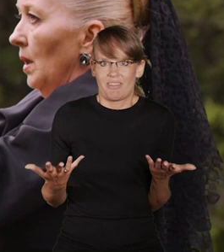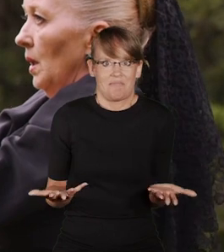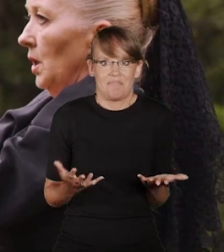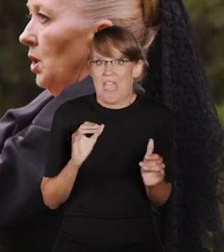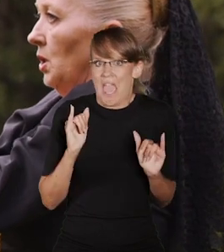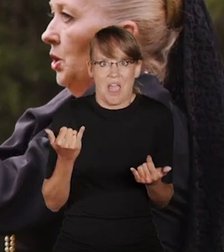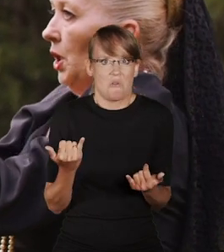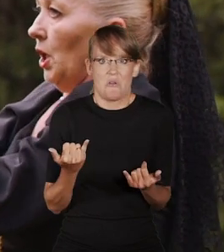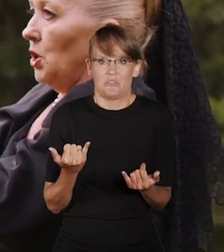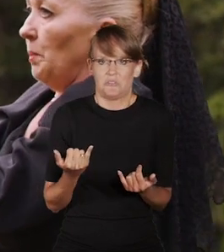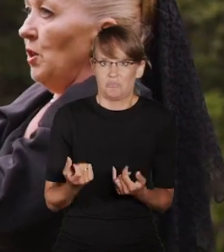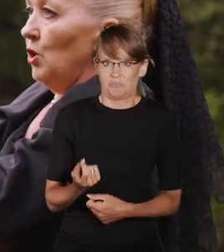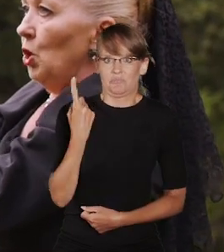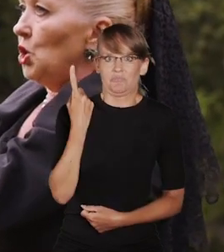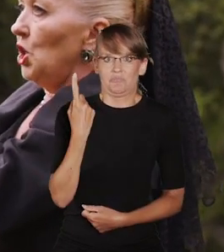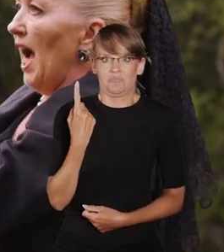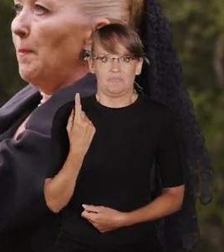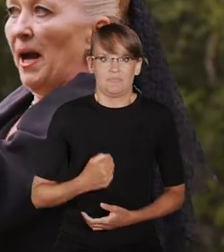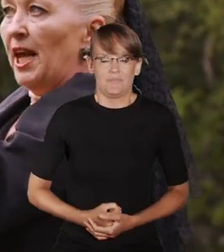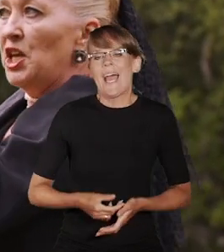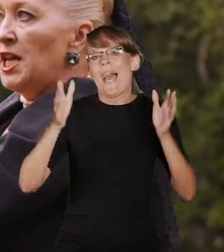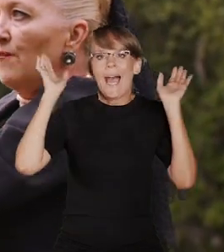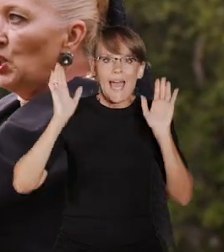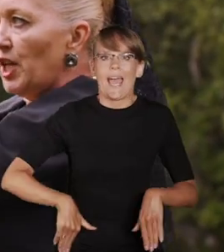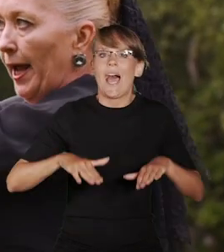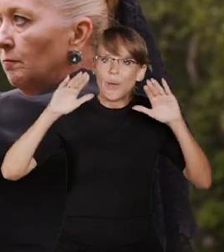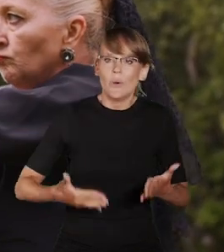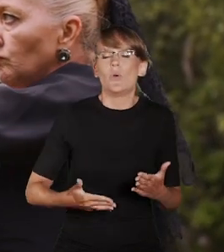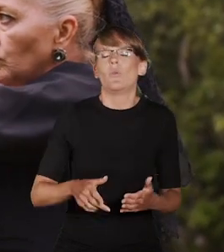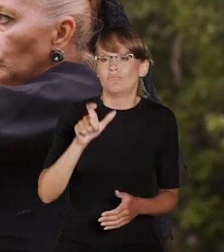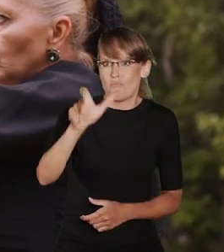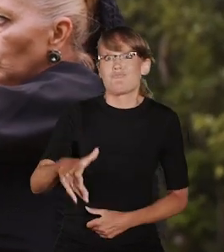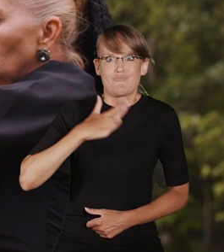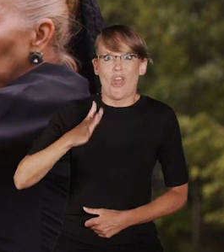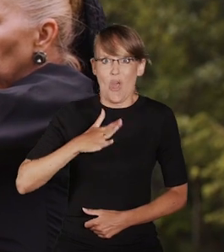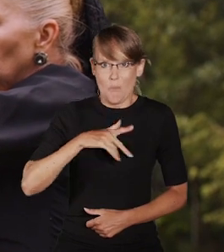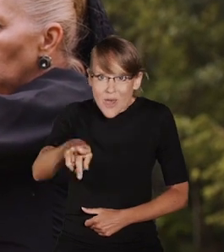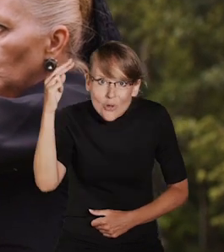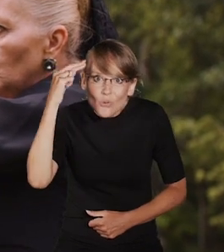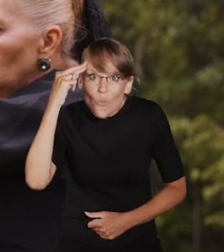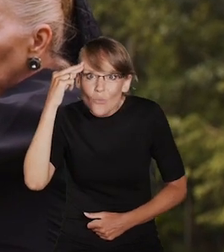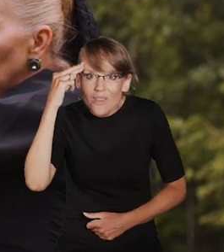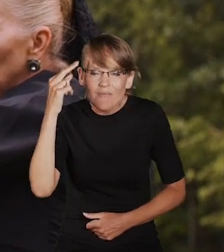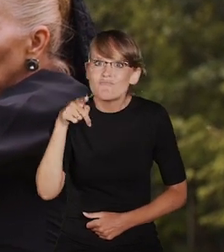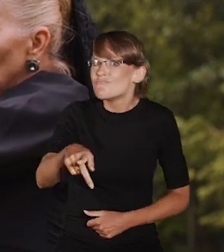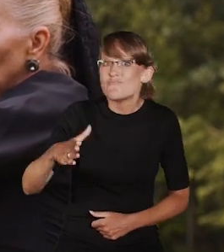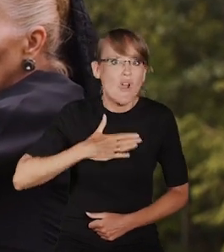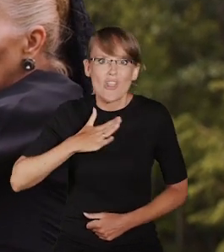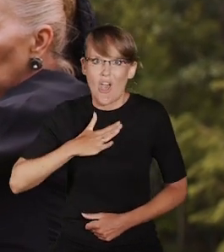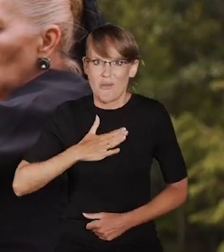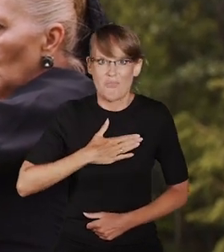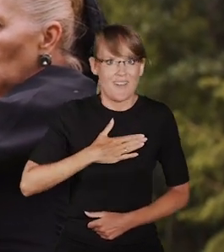zakochany! Niech się pan wynosi, ja pana nienawidzę! Boże, co za